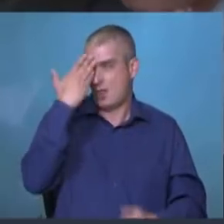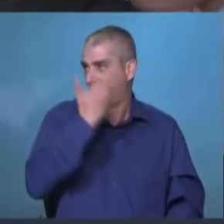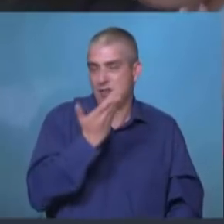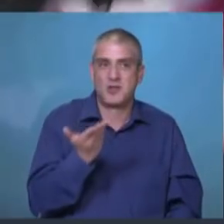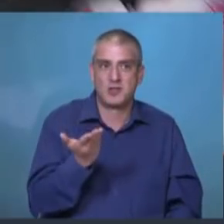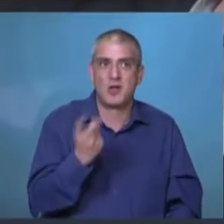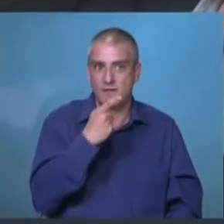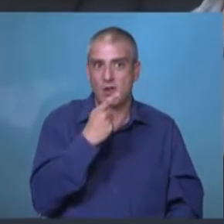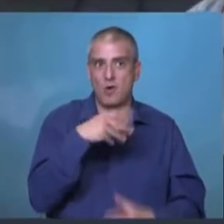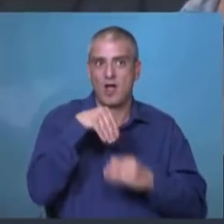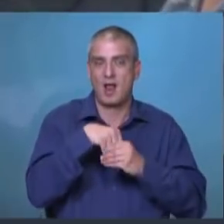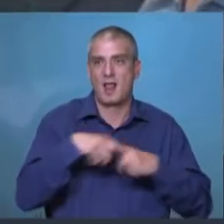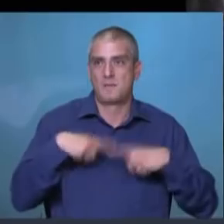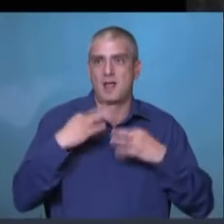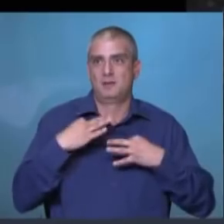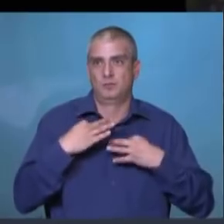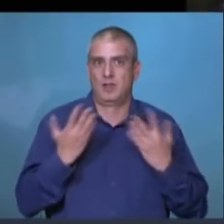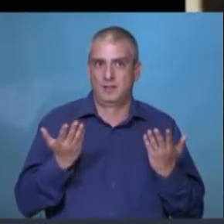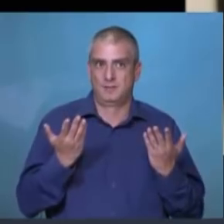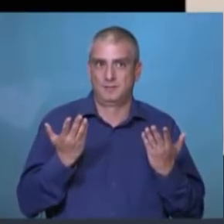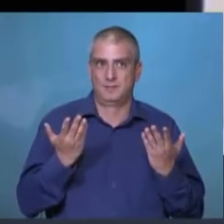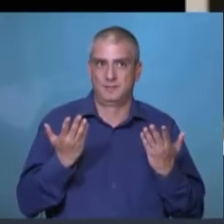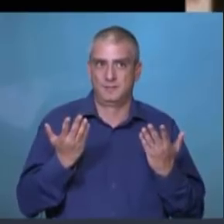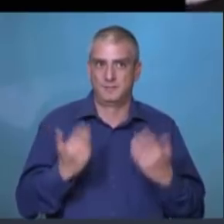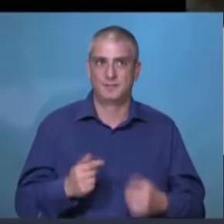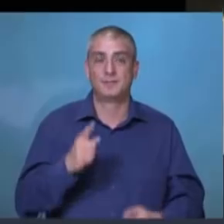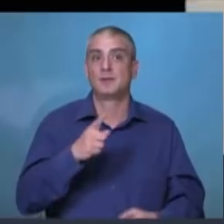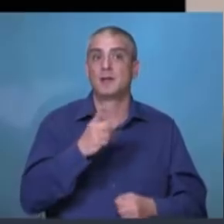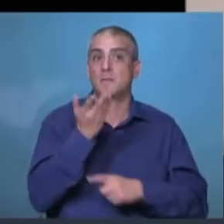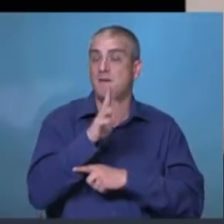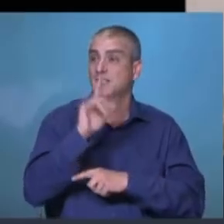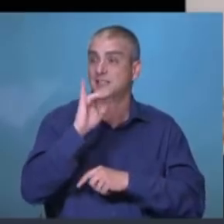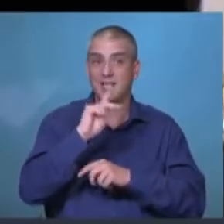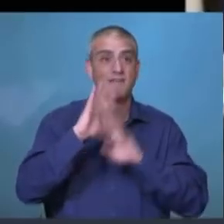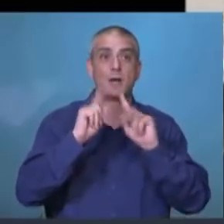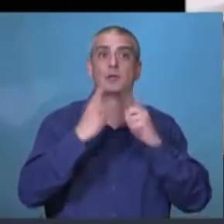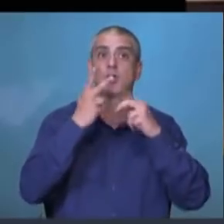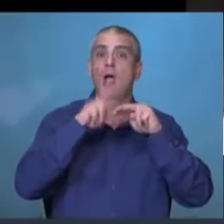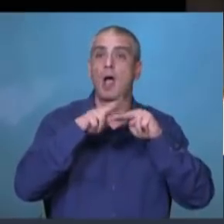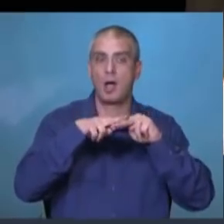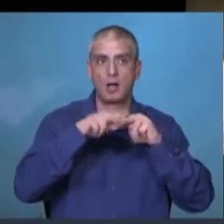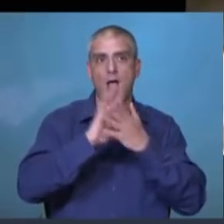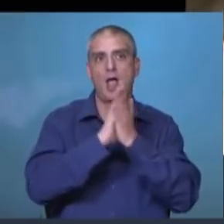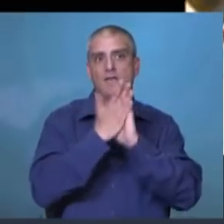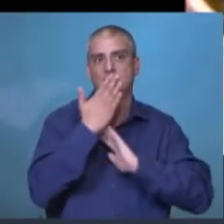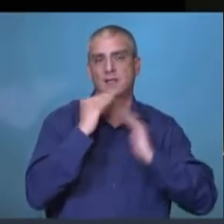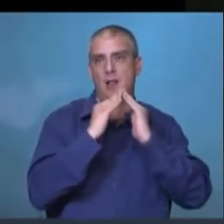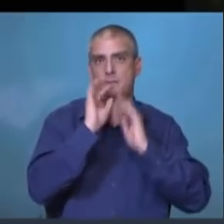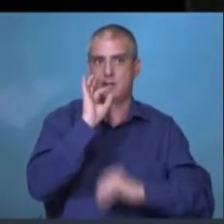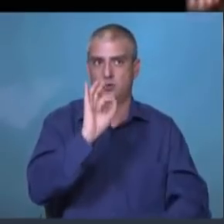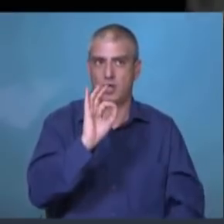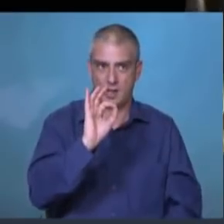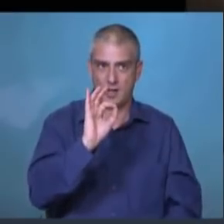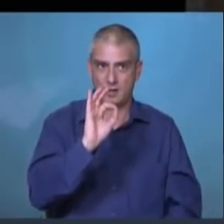אומרת, אבל הוא חלק גדול מהחיים שלי. המוות של ציקי וכל מה שקרה אחריו הפך את ישראל לבית שלה.